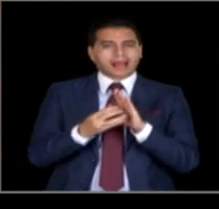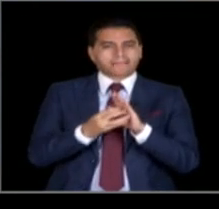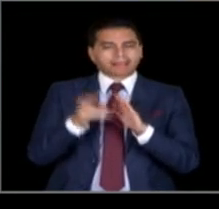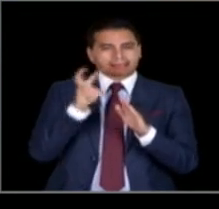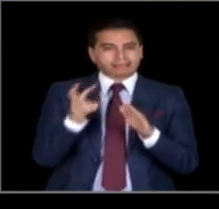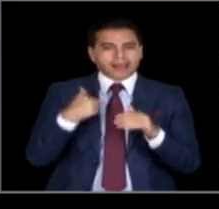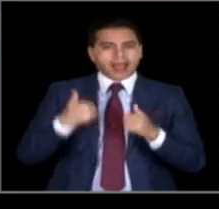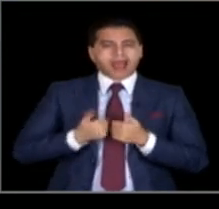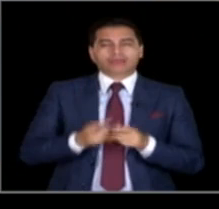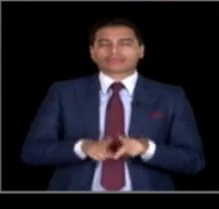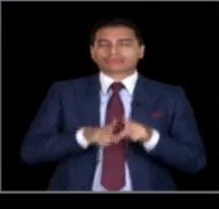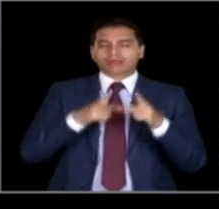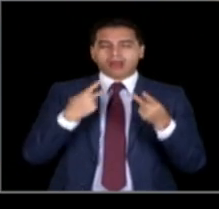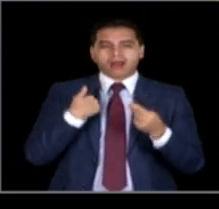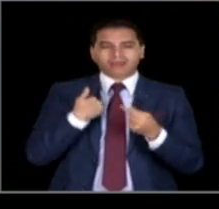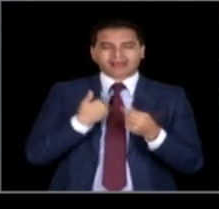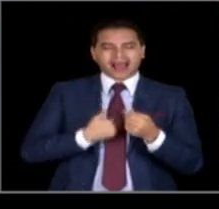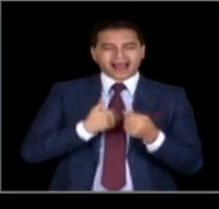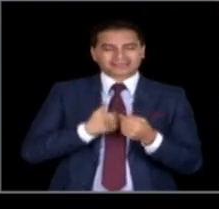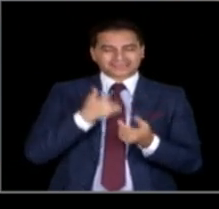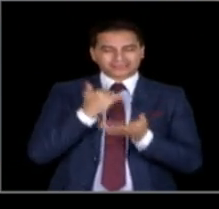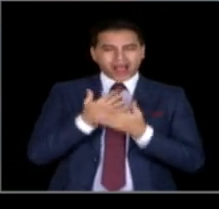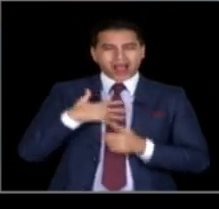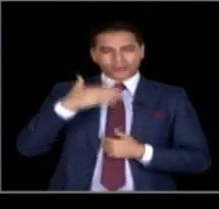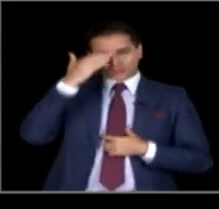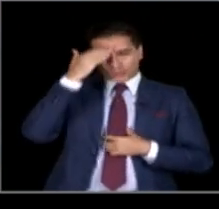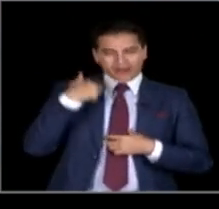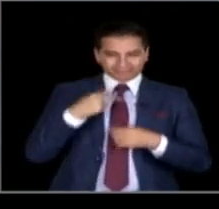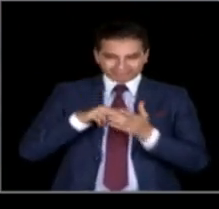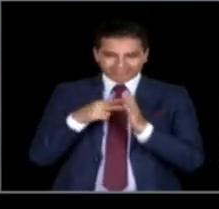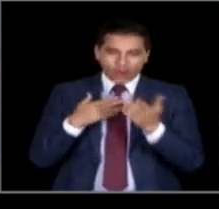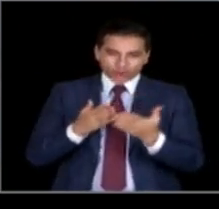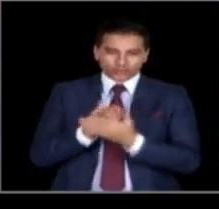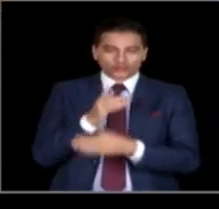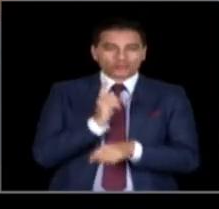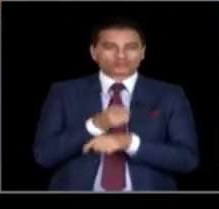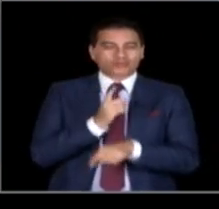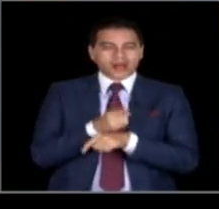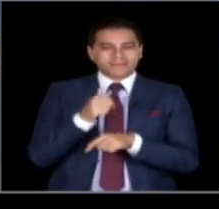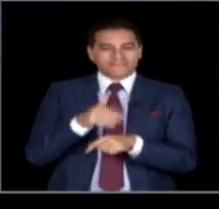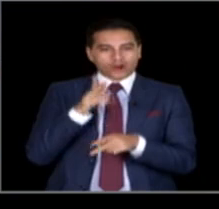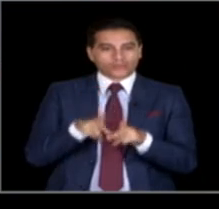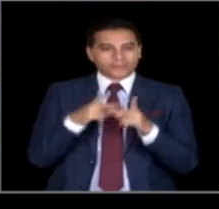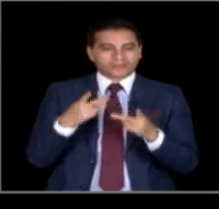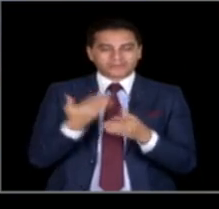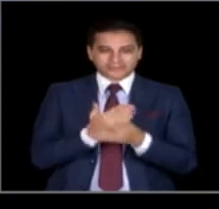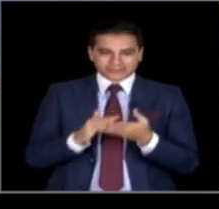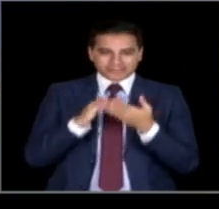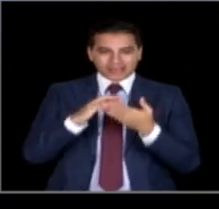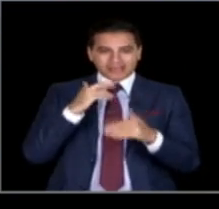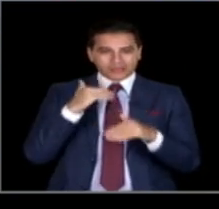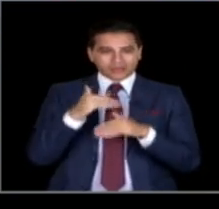درجة. بقيت حس ان انا عندي واجب اتجاه العباقرة، ان انا عايز اخش قادرون باختلاف كمدير فني علشان اساعد زمايلنا اللي